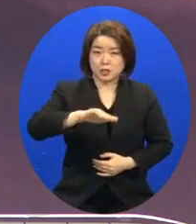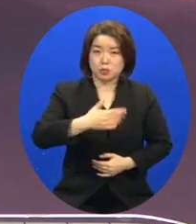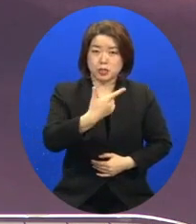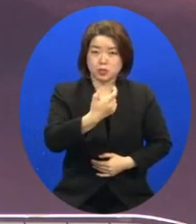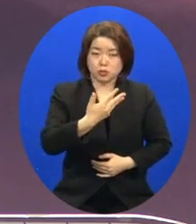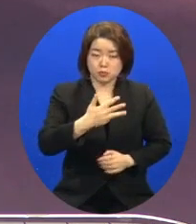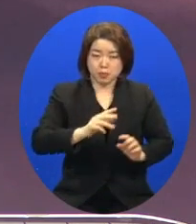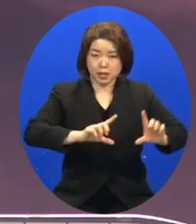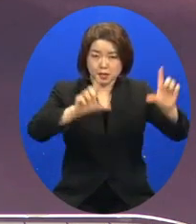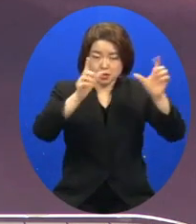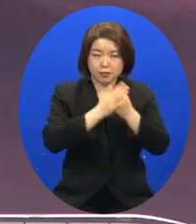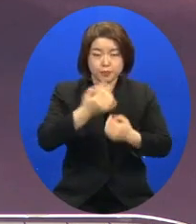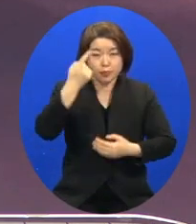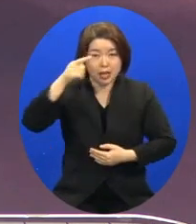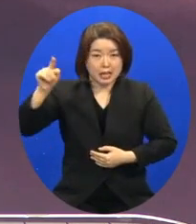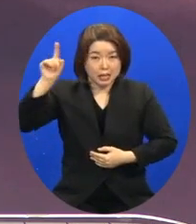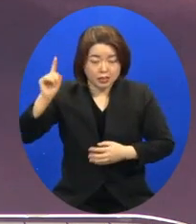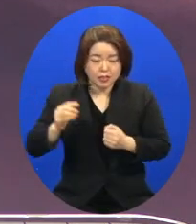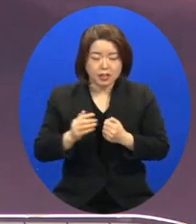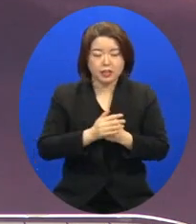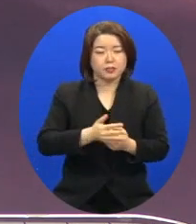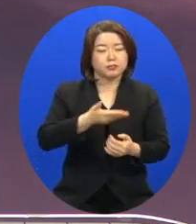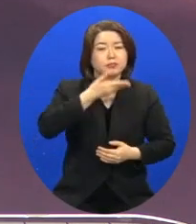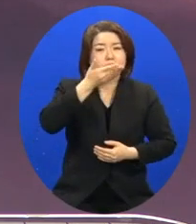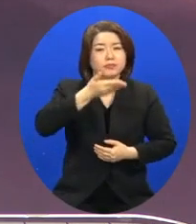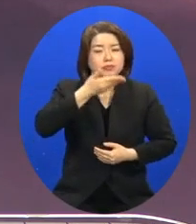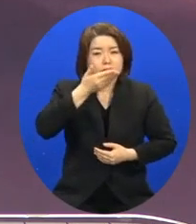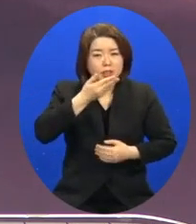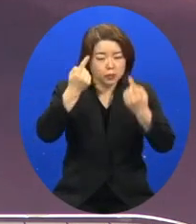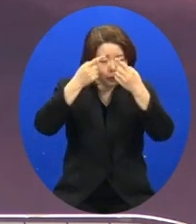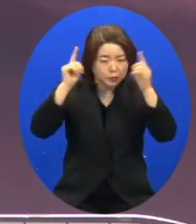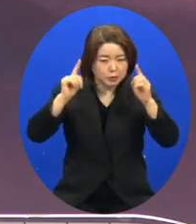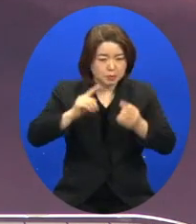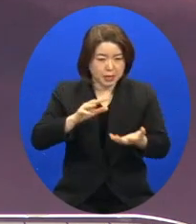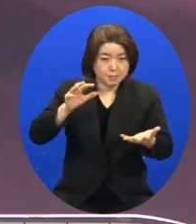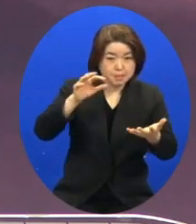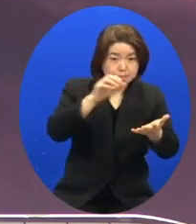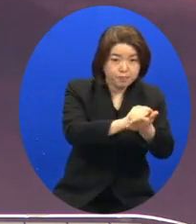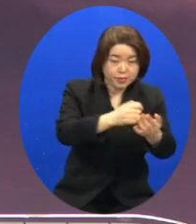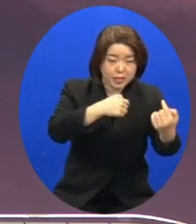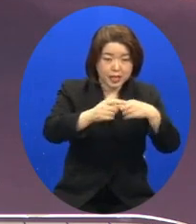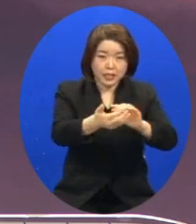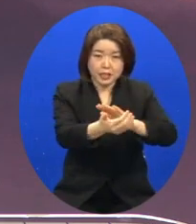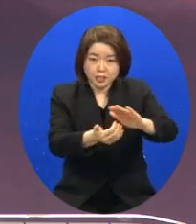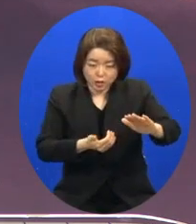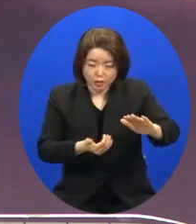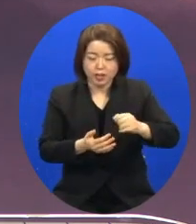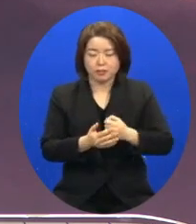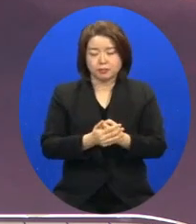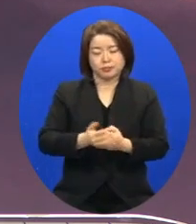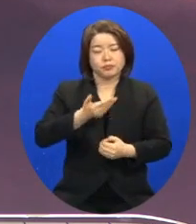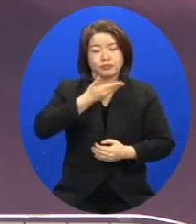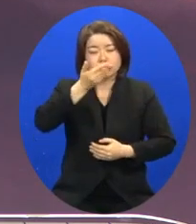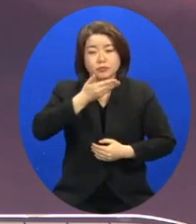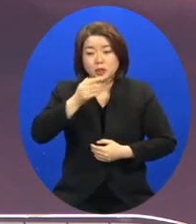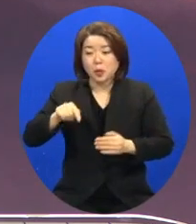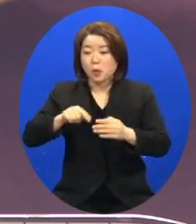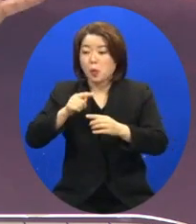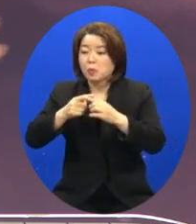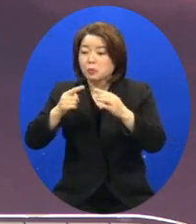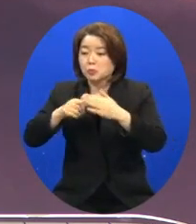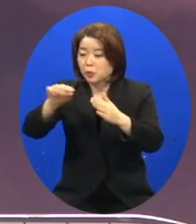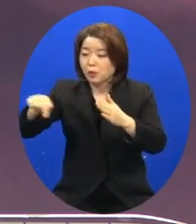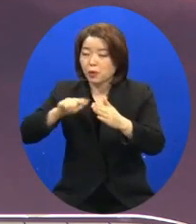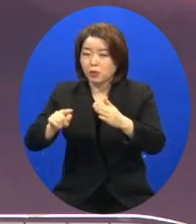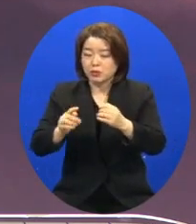1968년 러시아가 체코슬로바키아를 점령하기 전에 체코슬로바키아의 어느 교회가 싸우는 일로